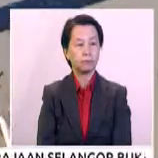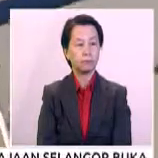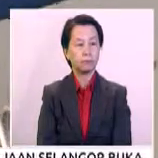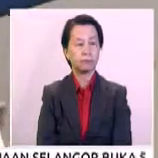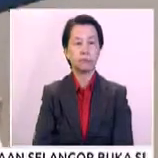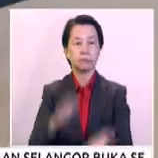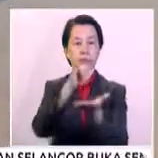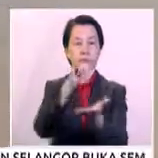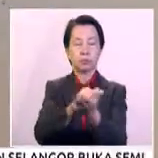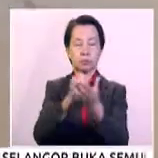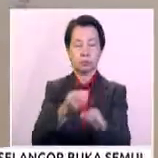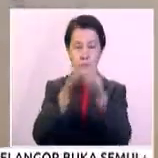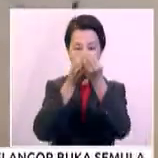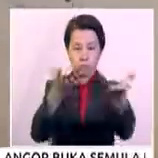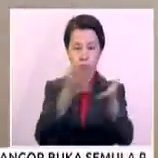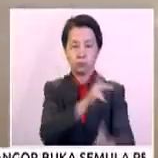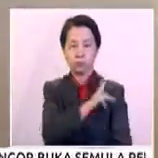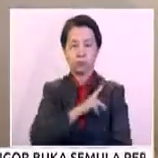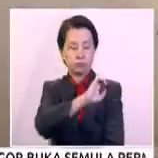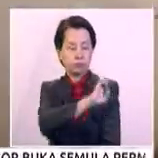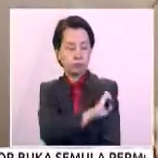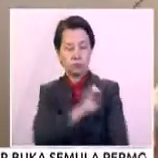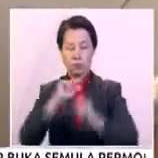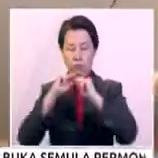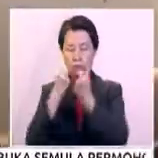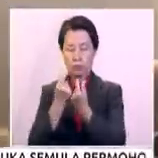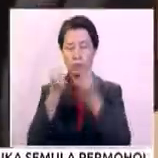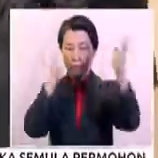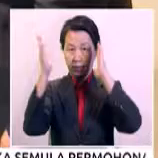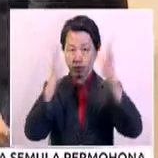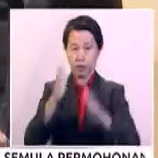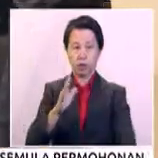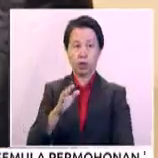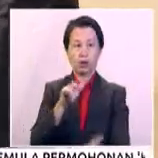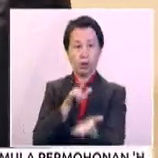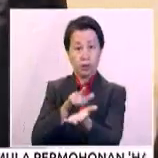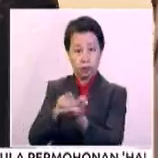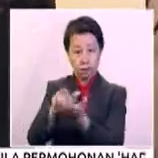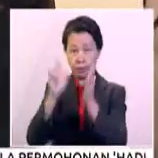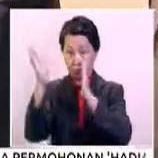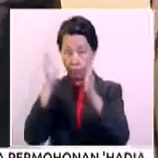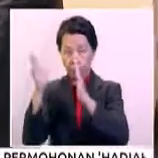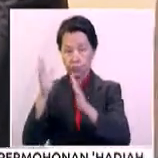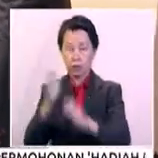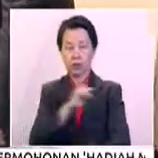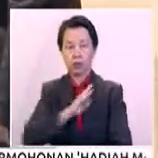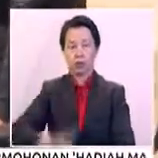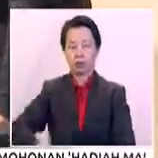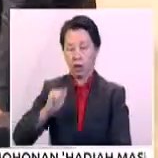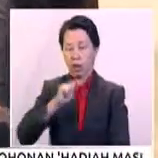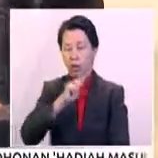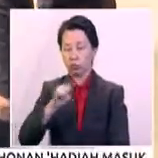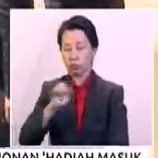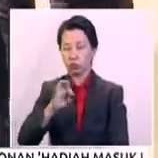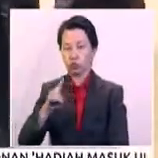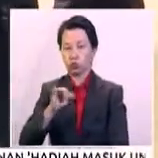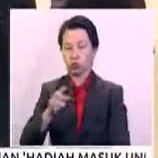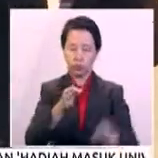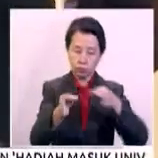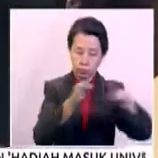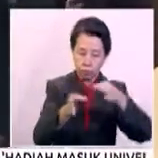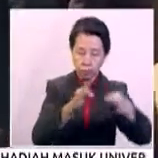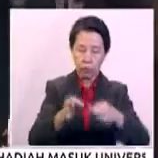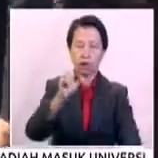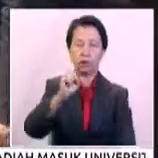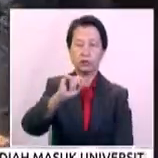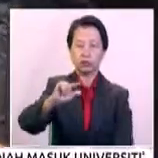Perkara tersebut dimaklumkan Ketua Pegawai Eksekutif Kumpulan Malaysia Airports, Raja Azmi Raja Nazuddin, semasa menyampaikan taklimat mengenai